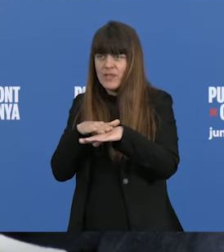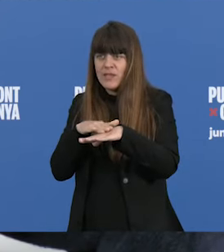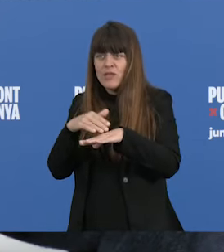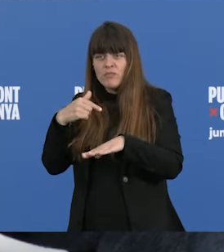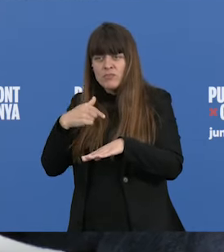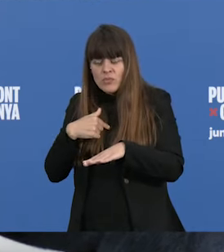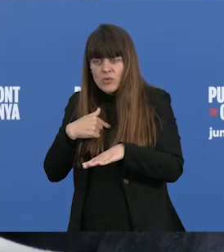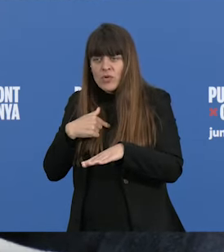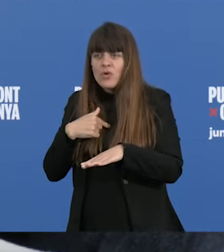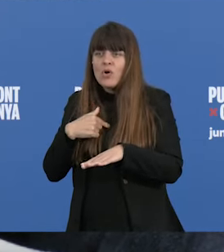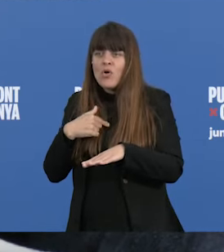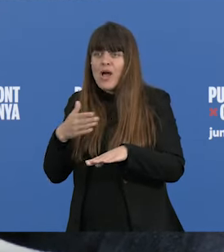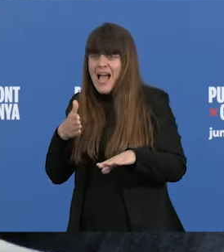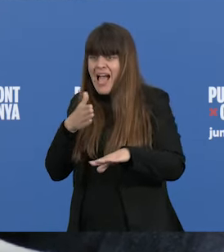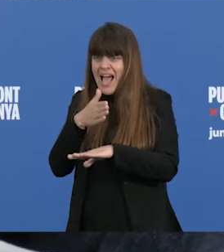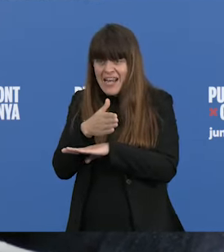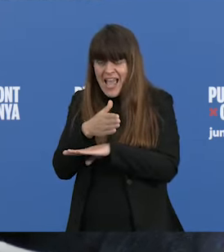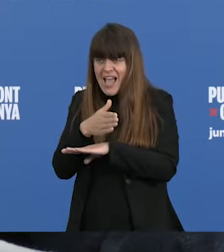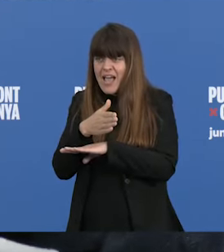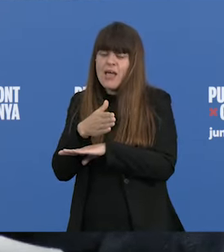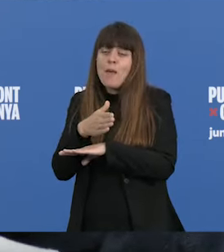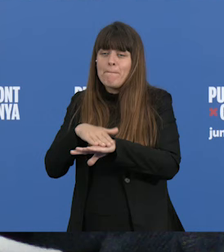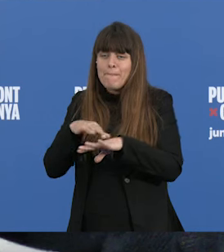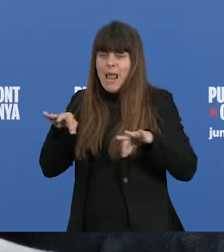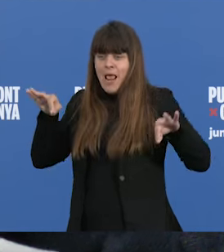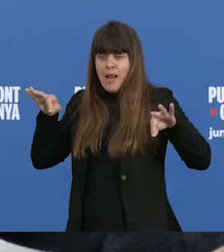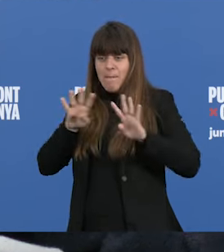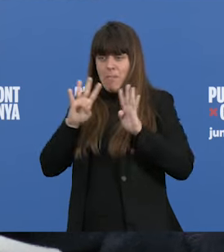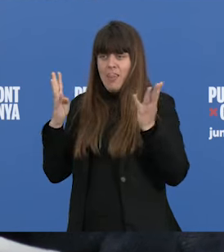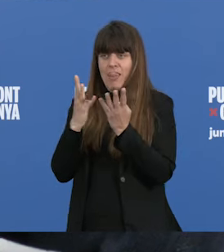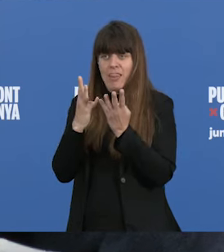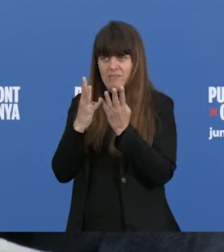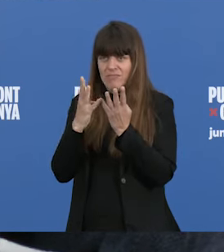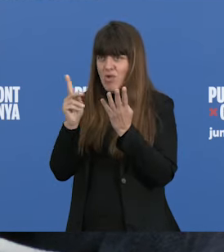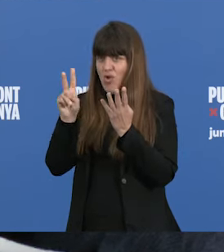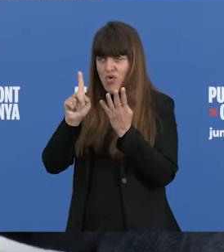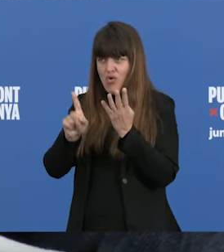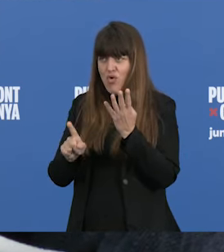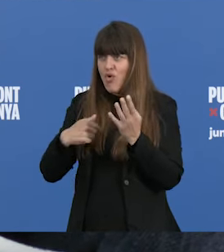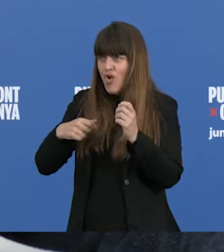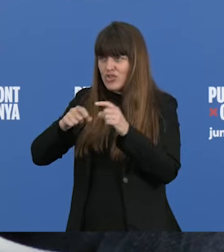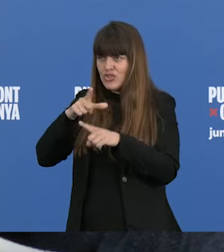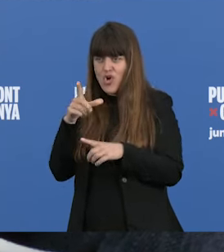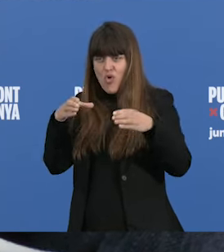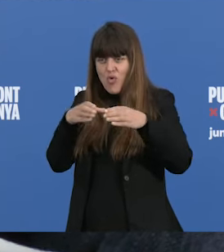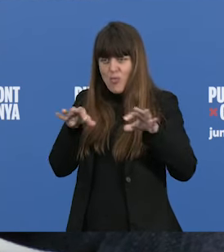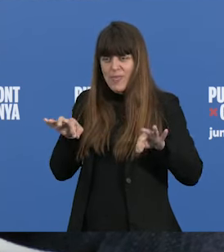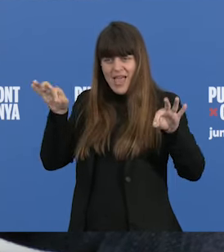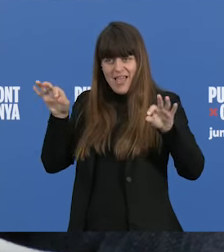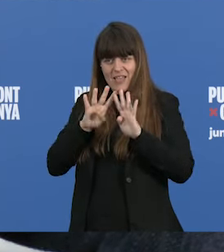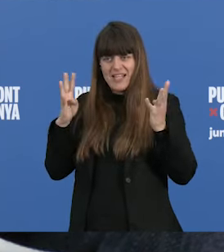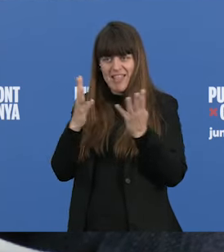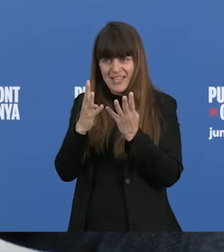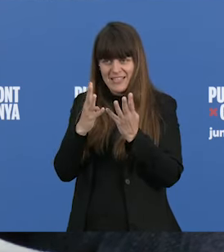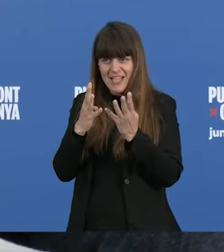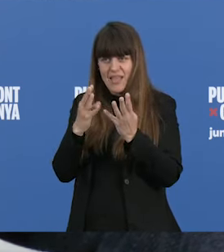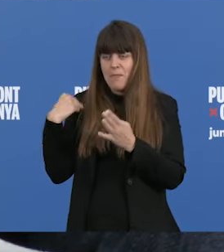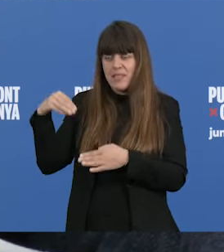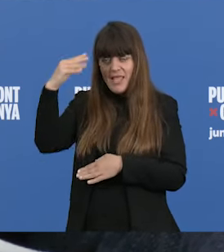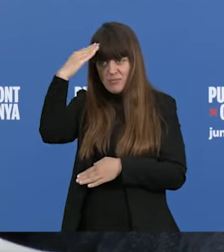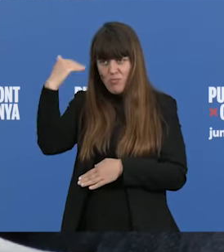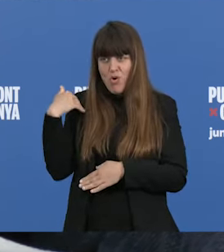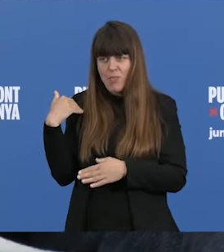Feia gairebé 20 anys que no podia, que no havia tornat a ballar una sardana. Vaig tenir la sort d'estar amb l'agrupació sardanista de Santa